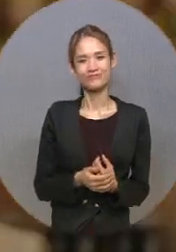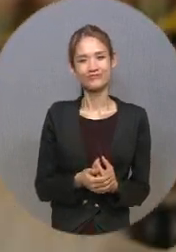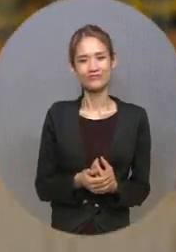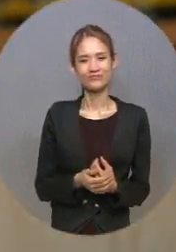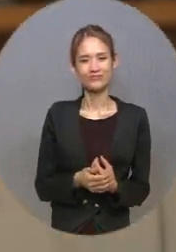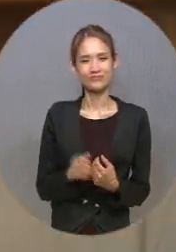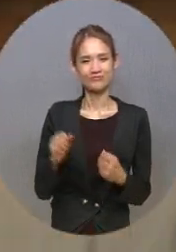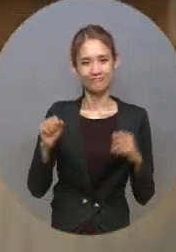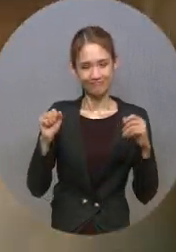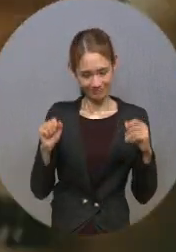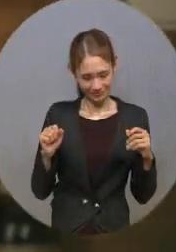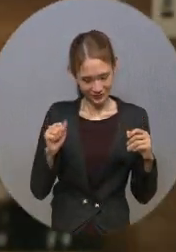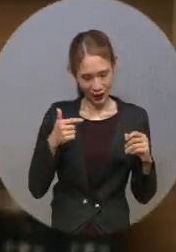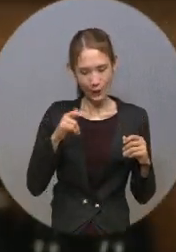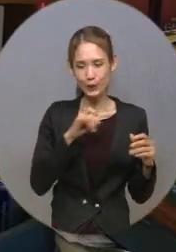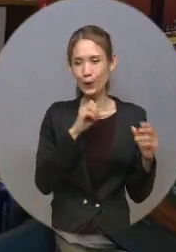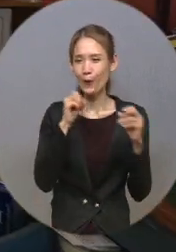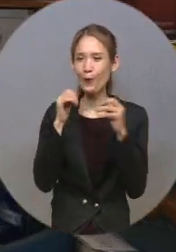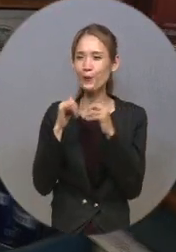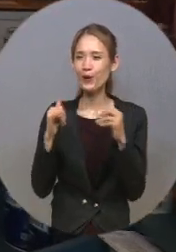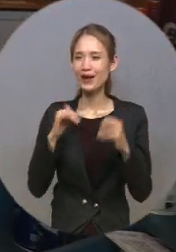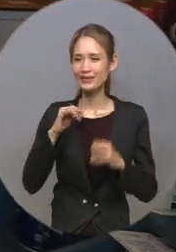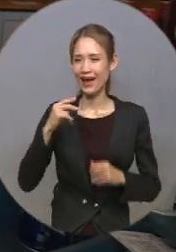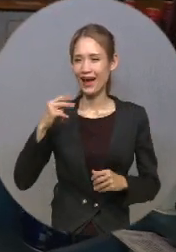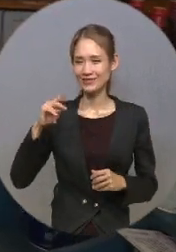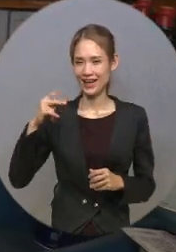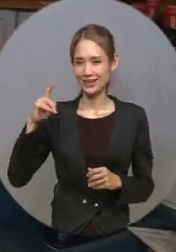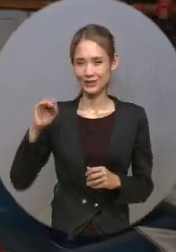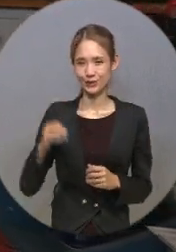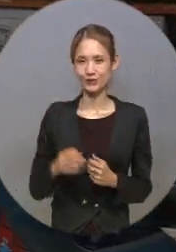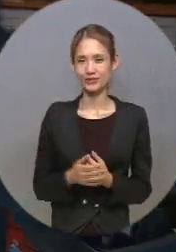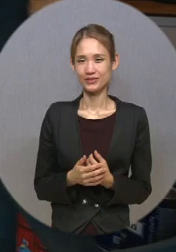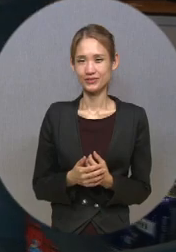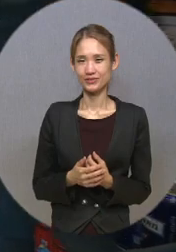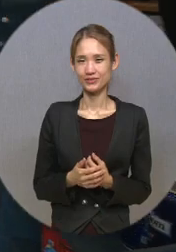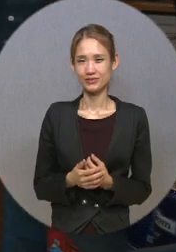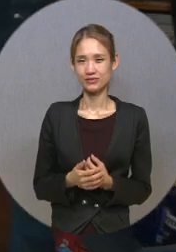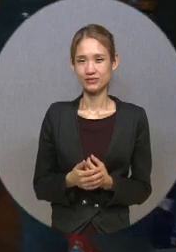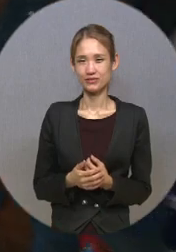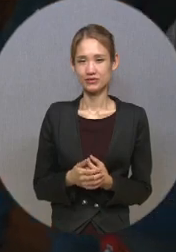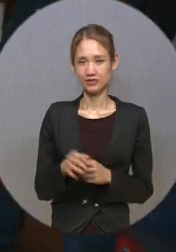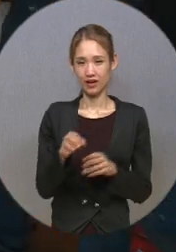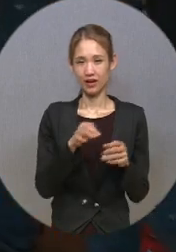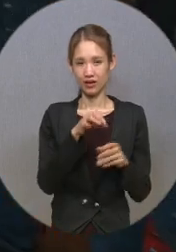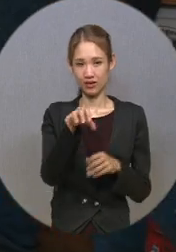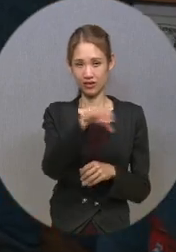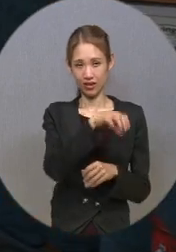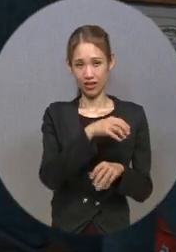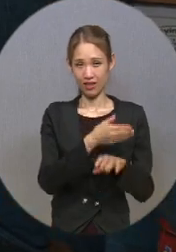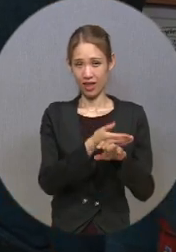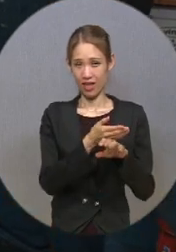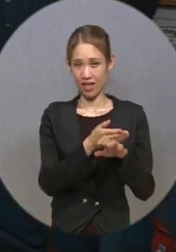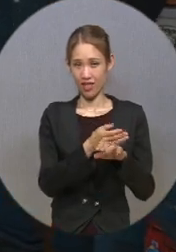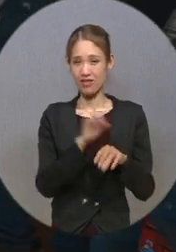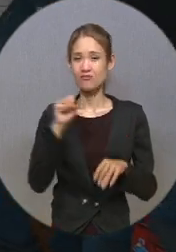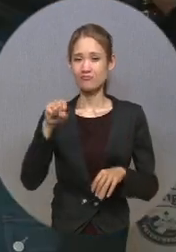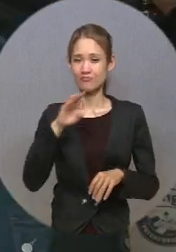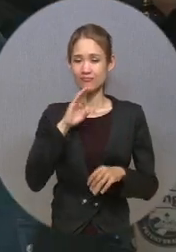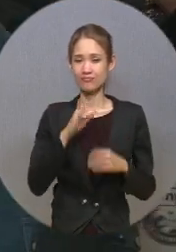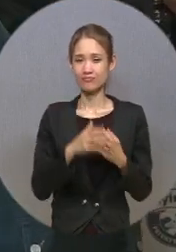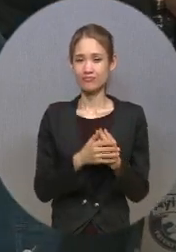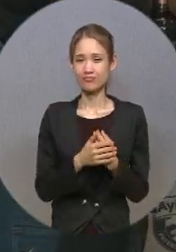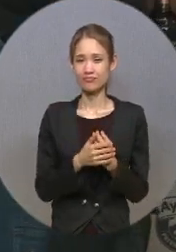나상도 남해군 홍보대사 나상도입니다. 반갑습니다. 예. 제가 알기로는 가게마다 맥주가 다 다른 걸로 알고 있는데 맞나요? 맞아요. 네